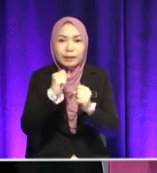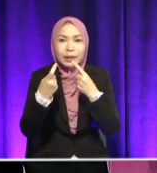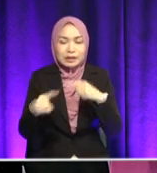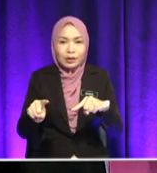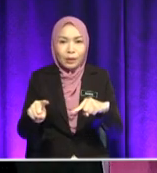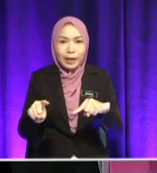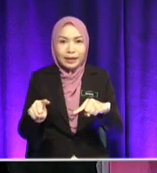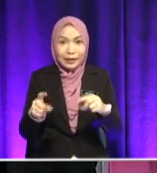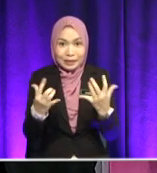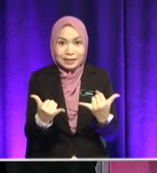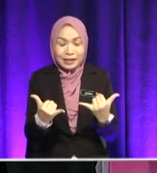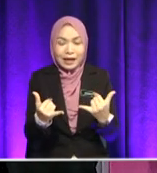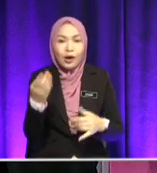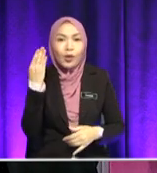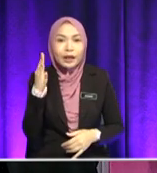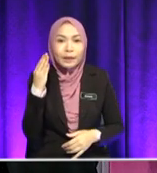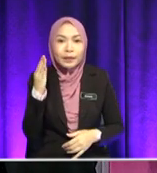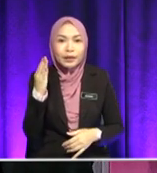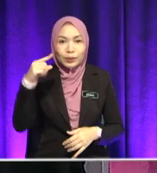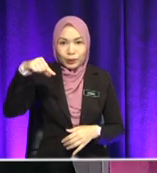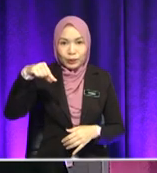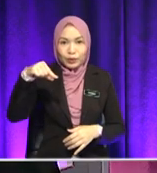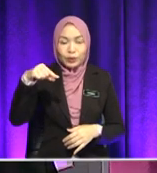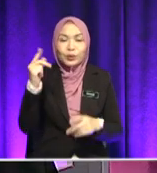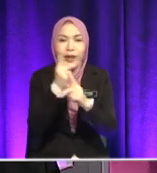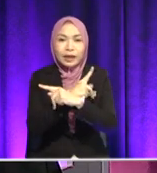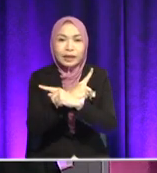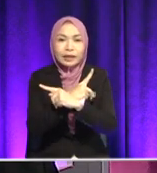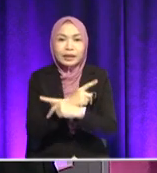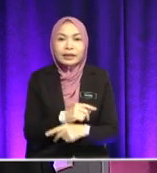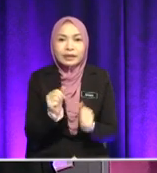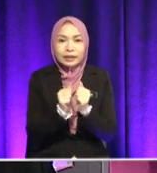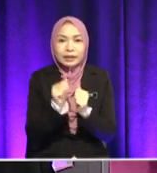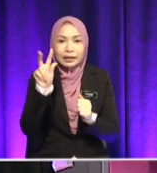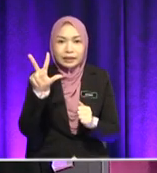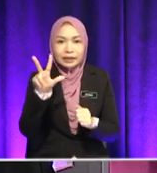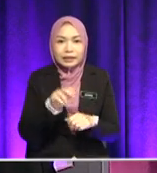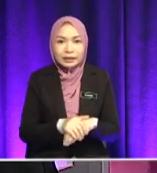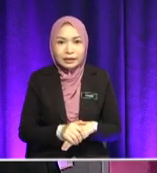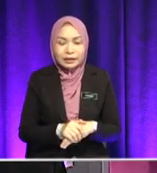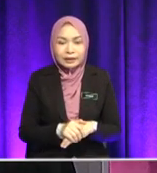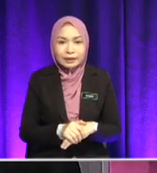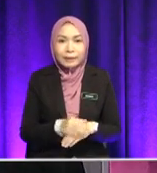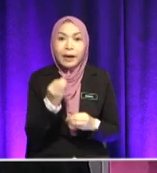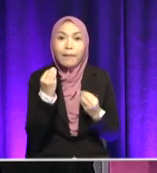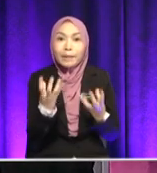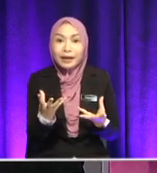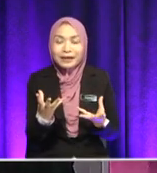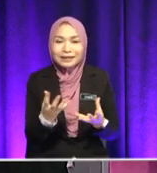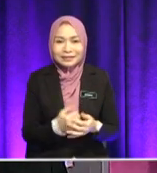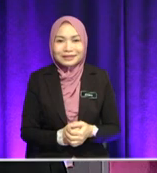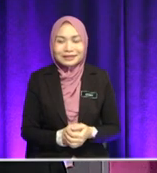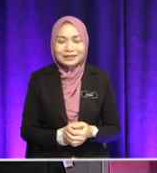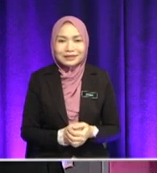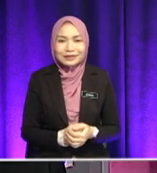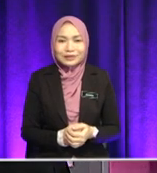pula oke Q sama darat dengan tiga sama dengan sama juga ya P kita sudah tahu nilainya ambil saja ganti suhu